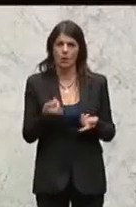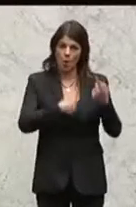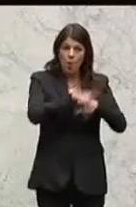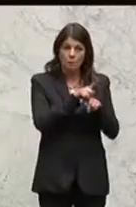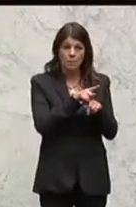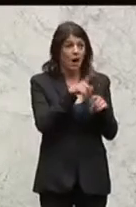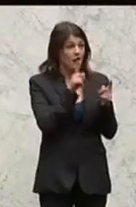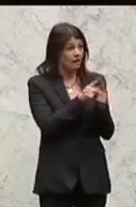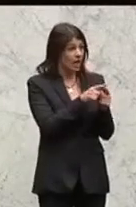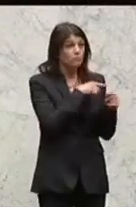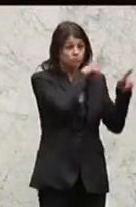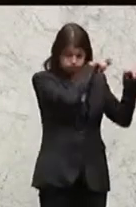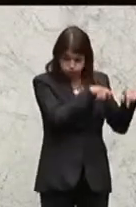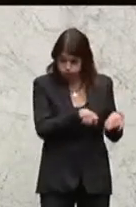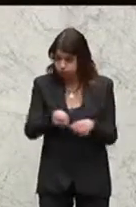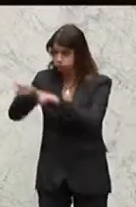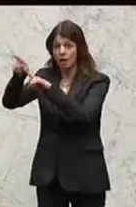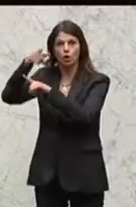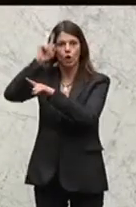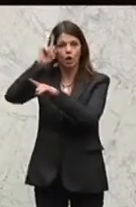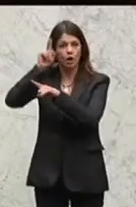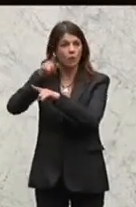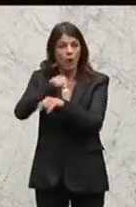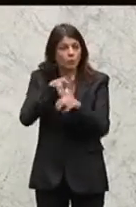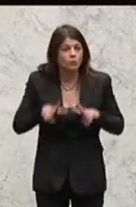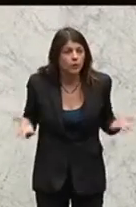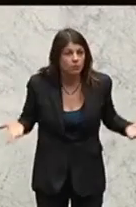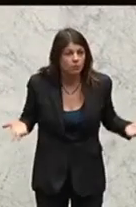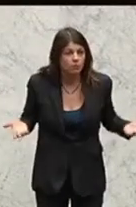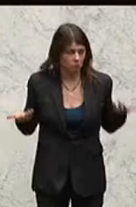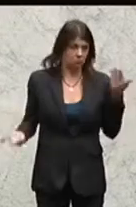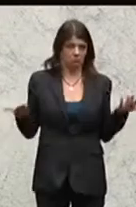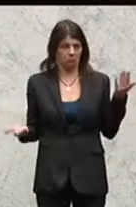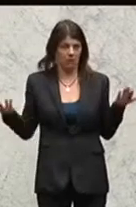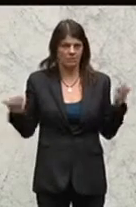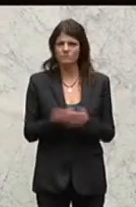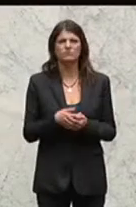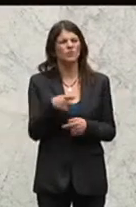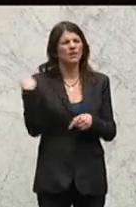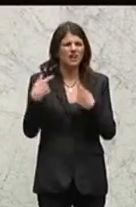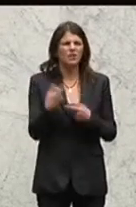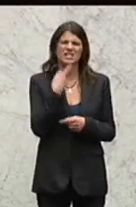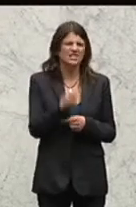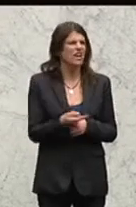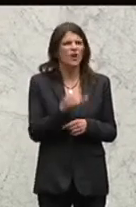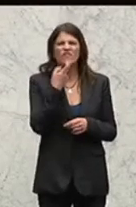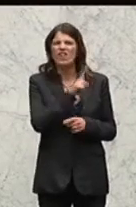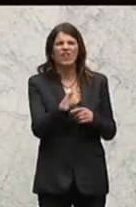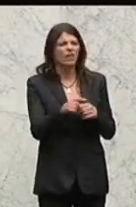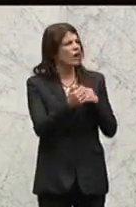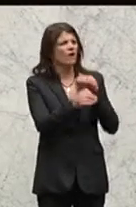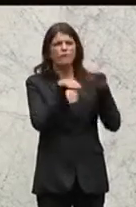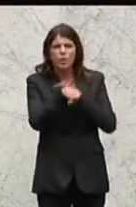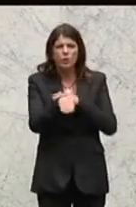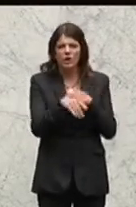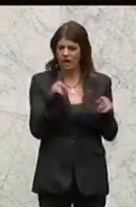sie durchlassen durch Österreich und nach Deutschland lassen, sind Sie auch nicht zufrieden damit. Sie sagen immer, Sie wollen nicht, dass Flüchtlinge Österreichern